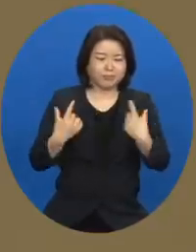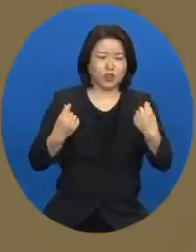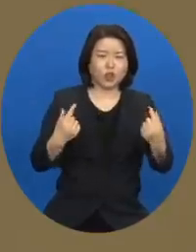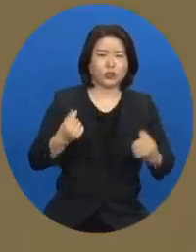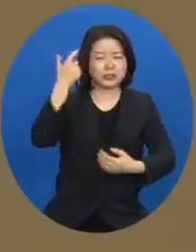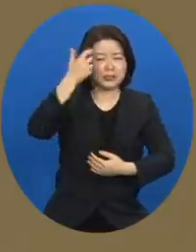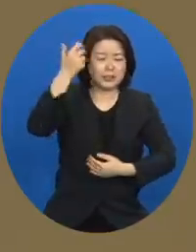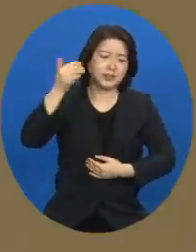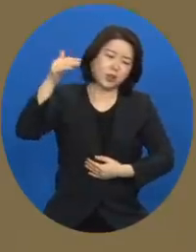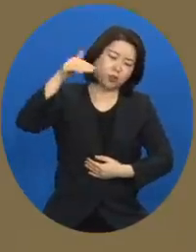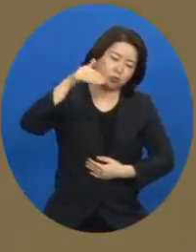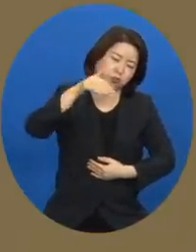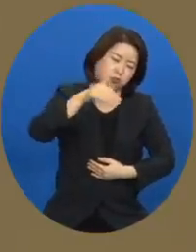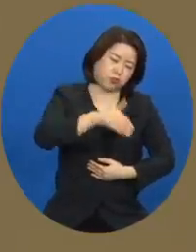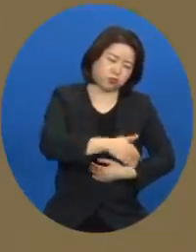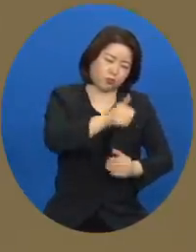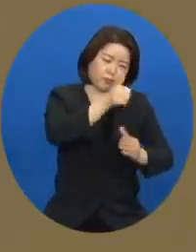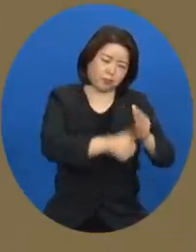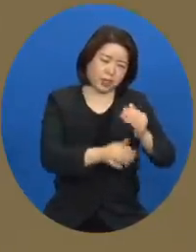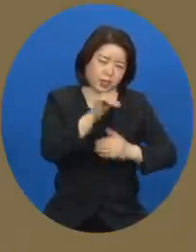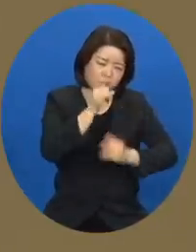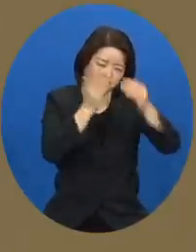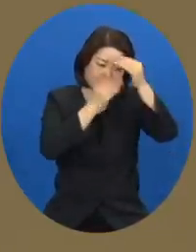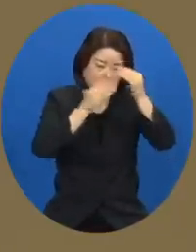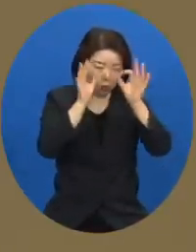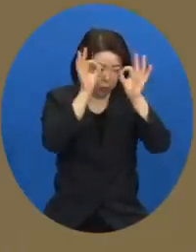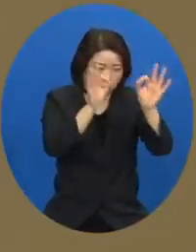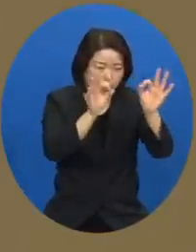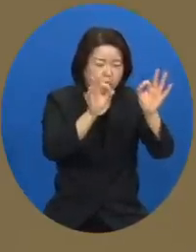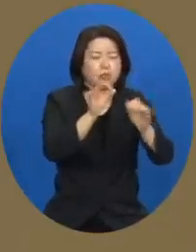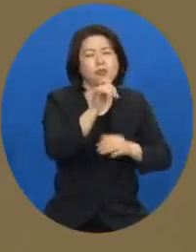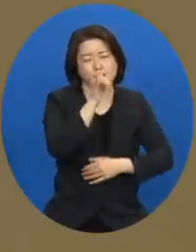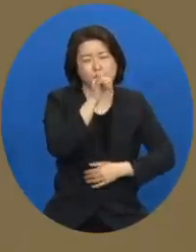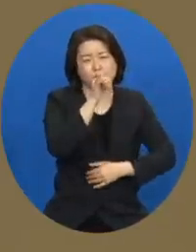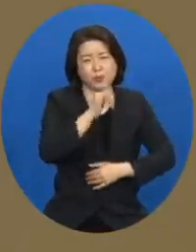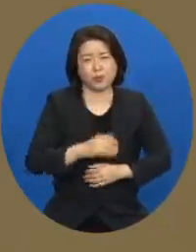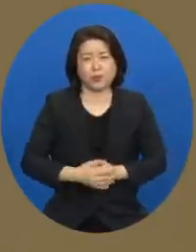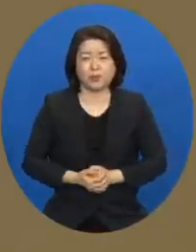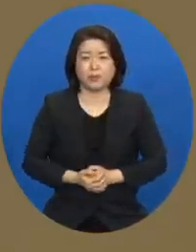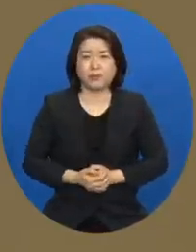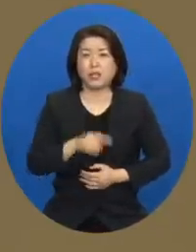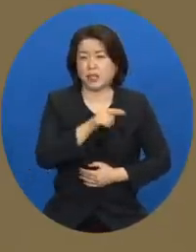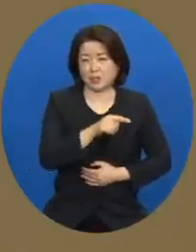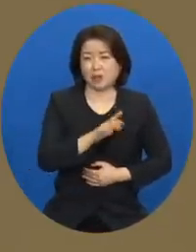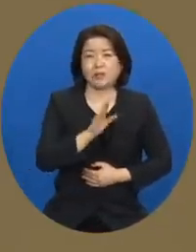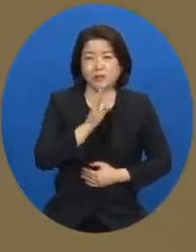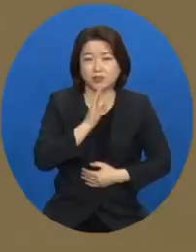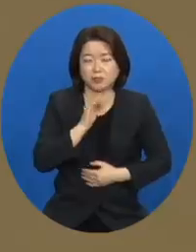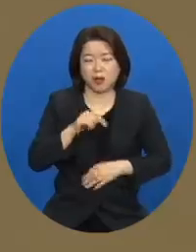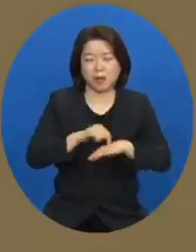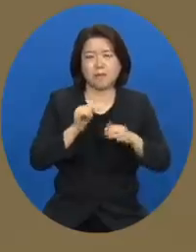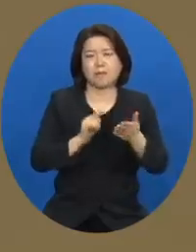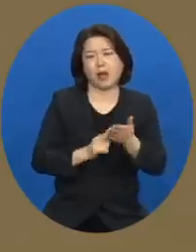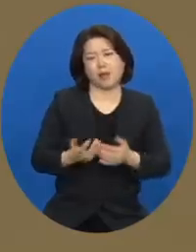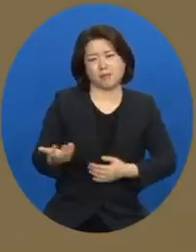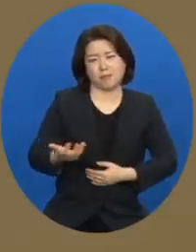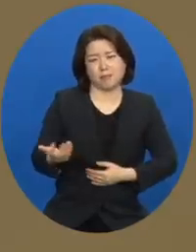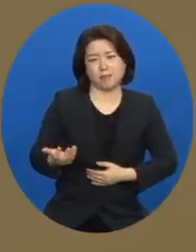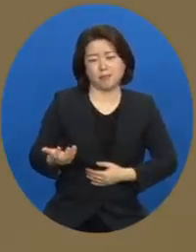빠져 있는 성도들을 보는 것도 현실입니다. 그것은 정말 마음 아픈